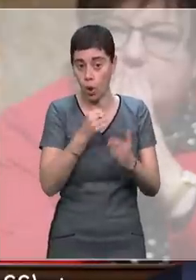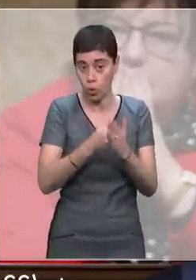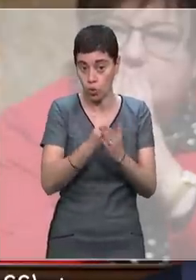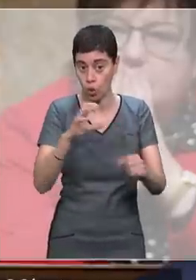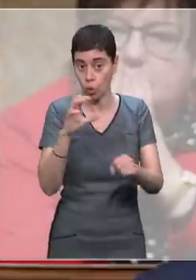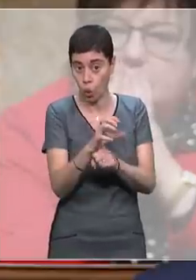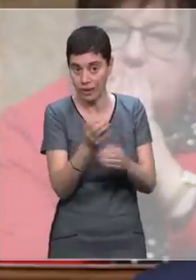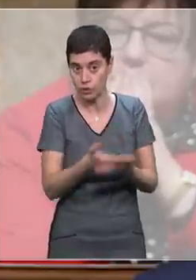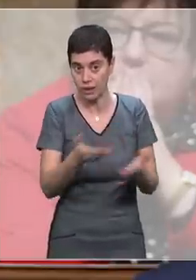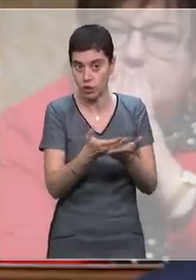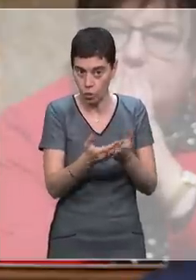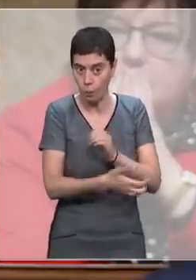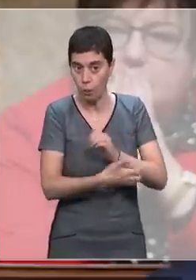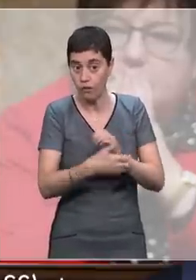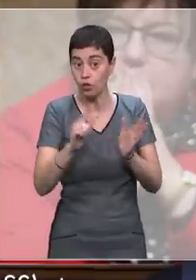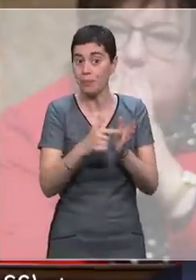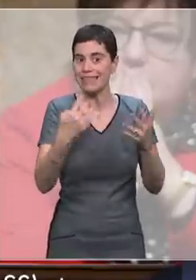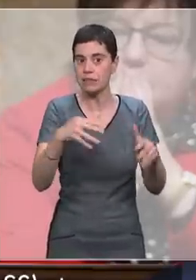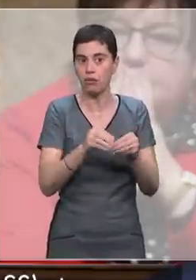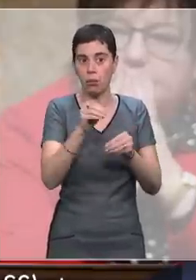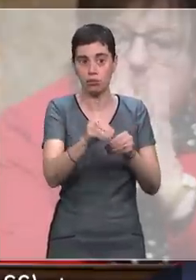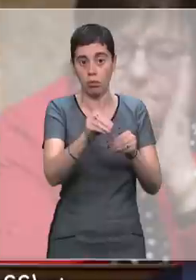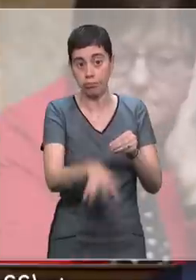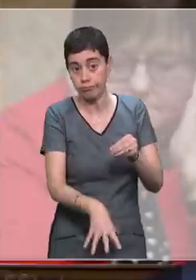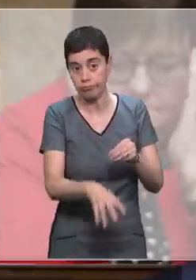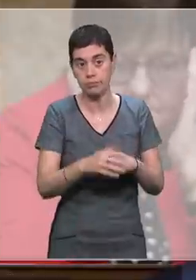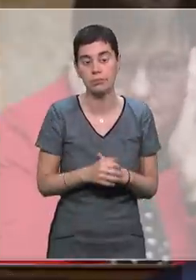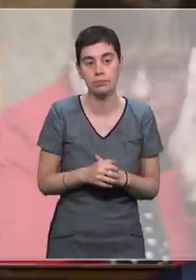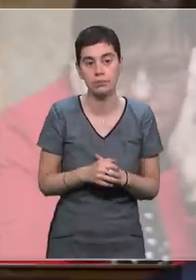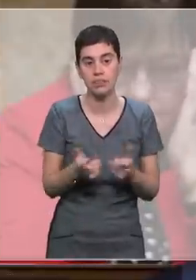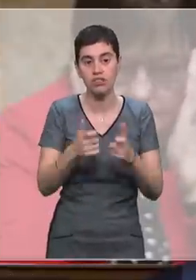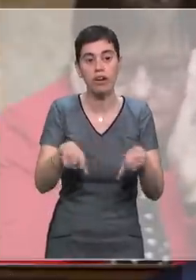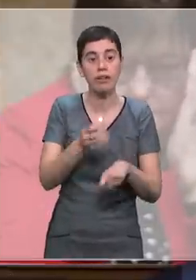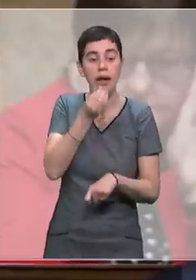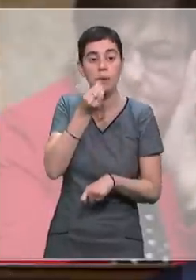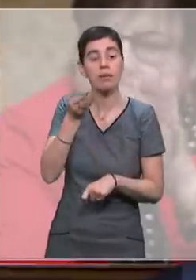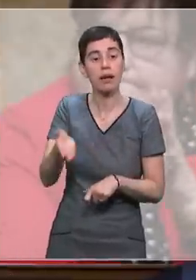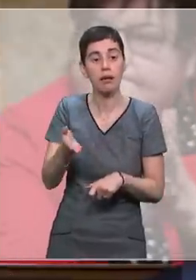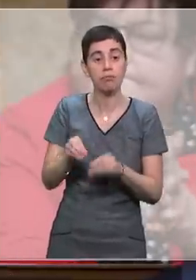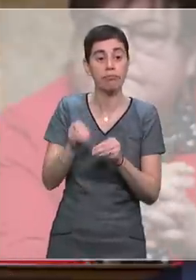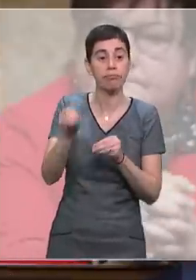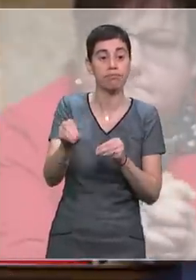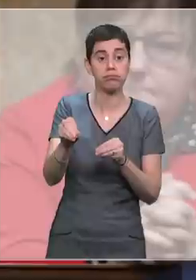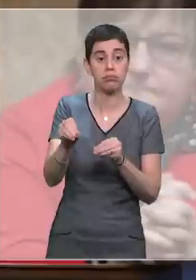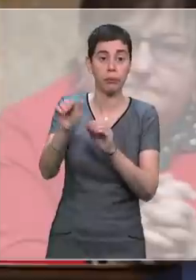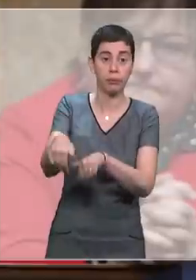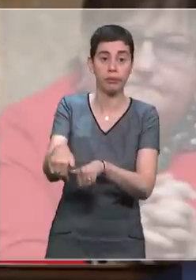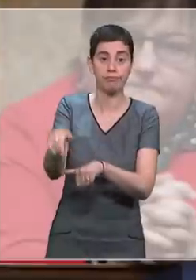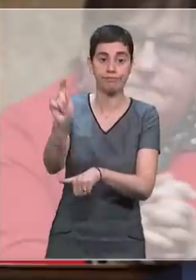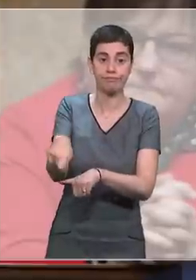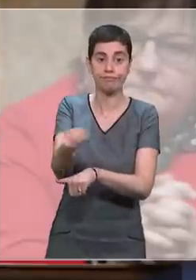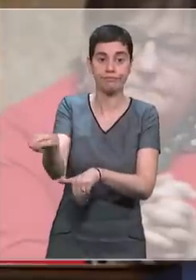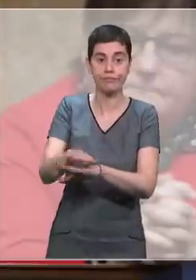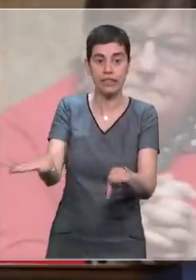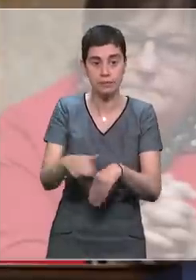pauvreté en 2019, repoussé puis abandonné. Le chèque alimentaire, repoussé puis enterré. Le